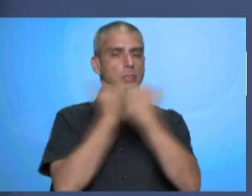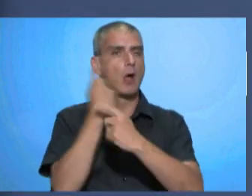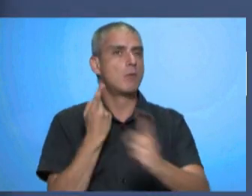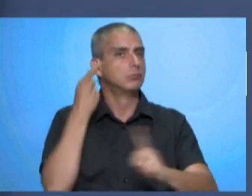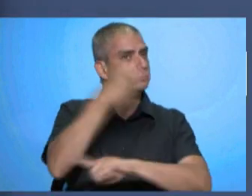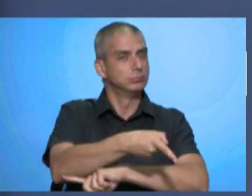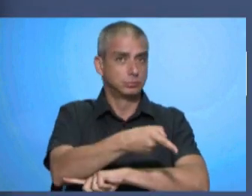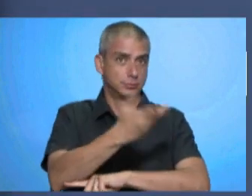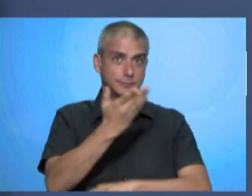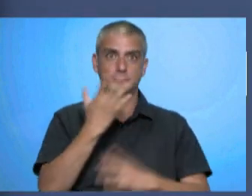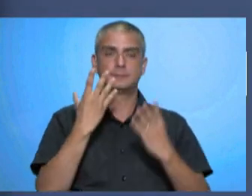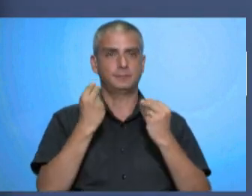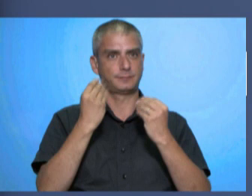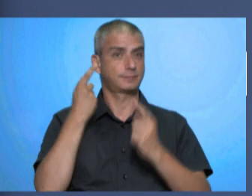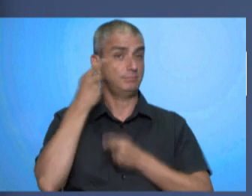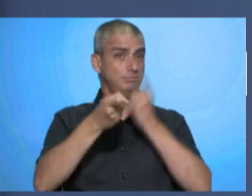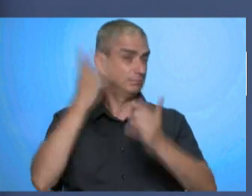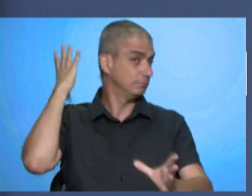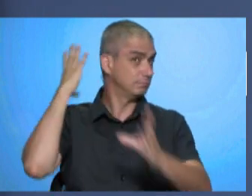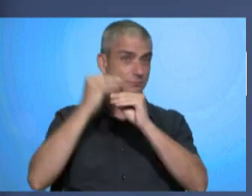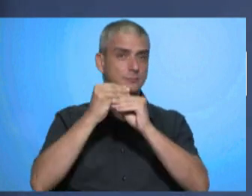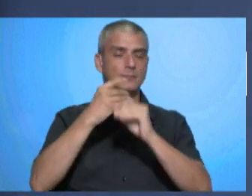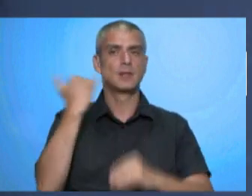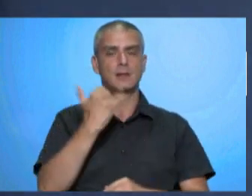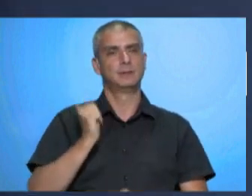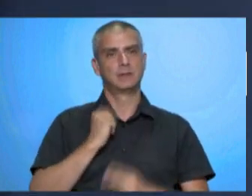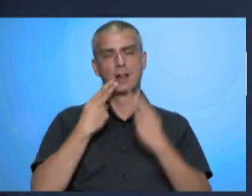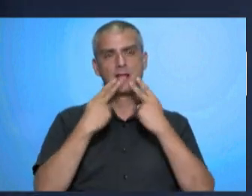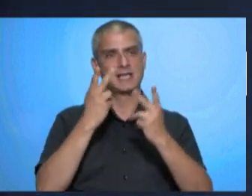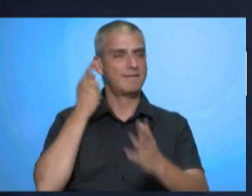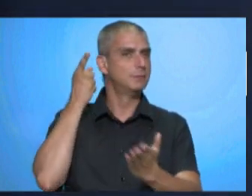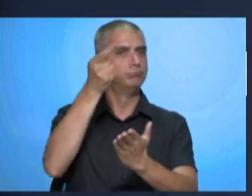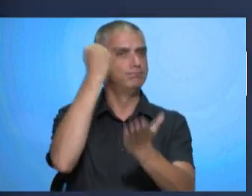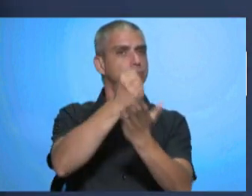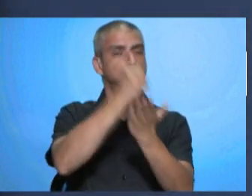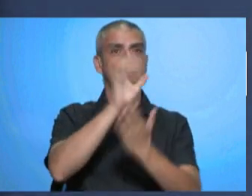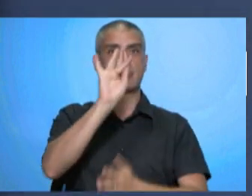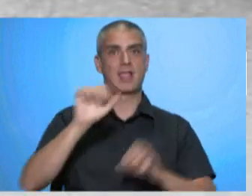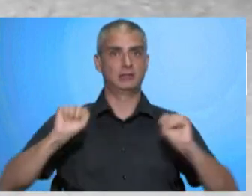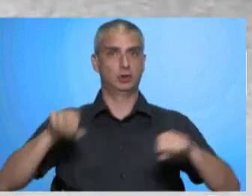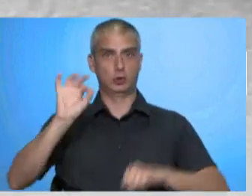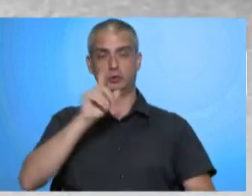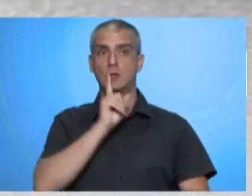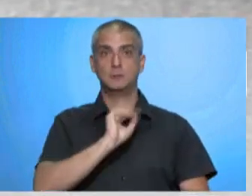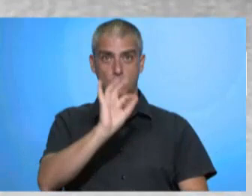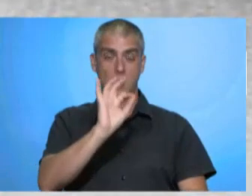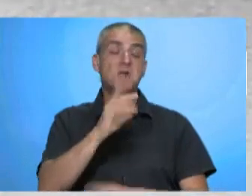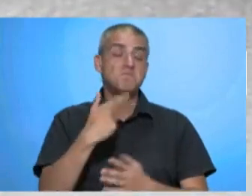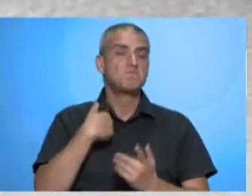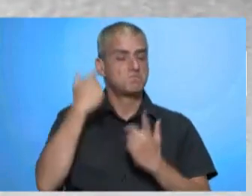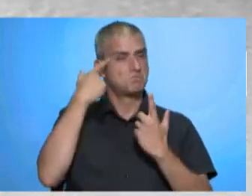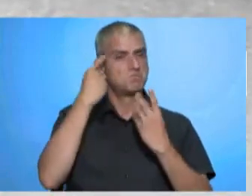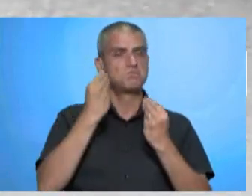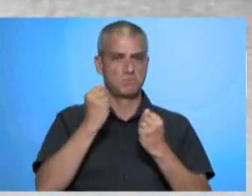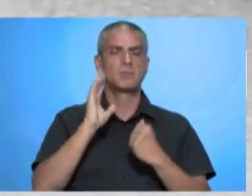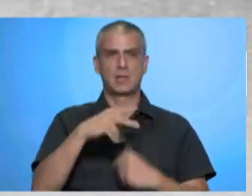לא בכוונה, היו הרבה זליגות כאלה ובכל פעם צהל הגיף בערי לעבר יעדים של המשטר, ולכן אפשר להעריך שגם הפעם